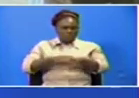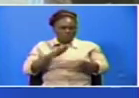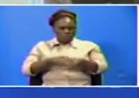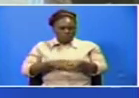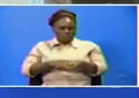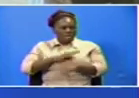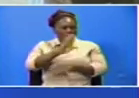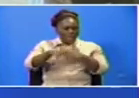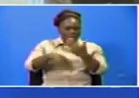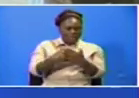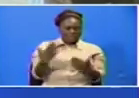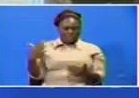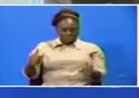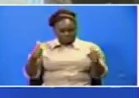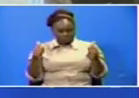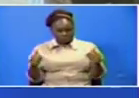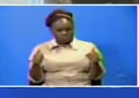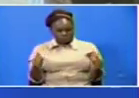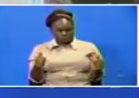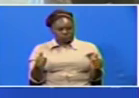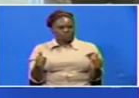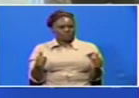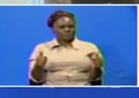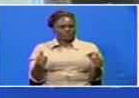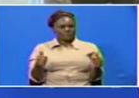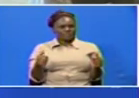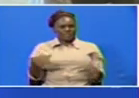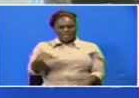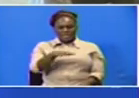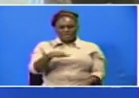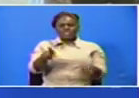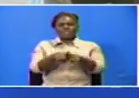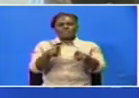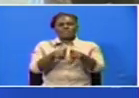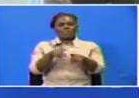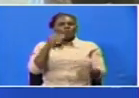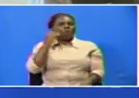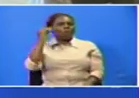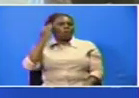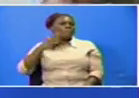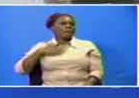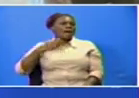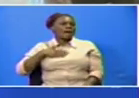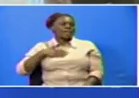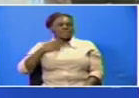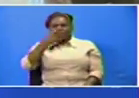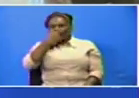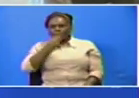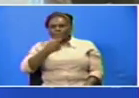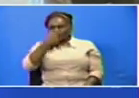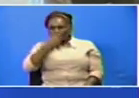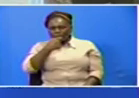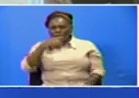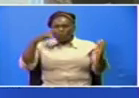kila kitu kiko sawa. Na mazingira yake yanafanana na nyumbani, Dar es Salaam. Mazingira, hali ya